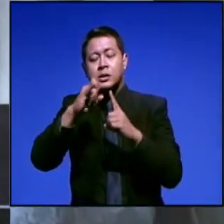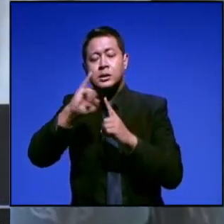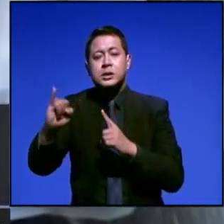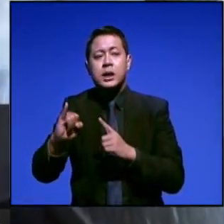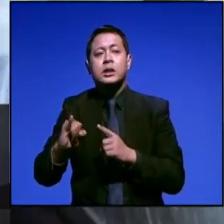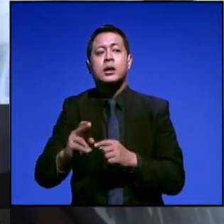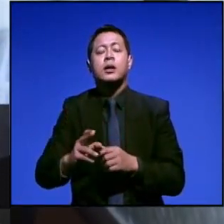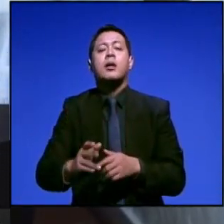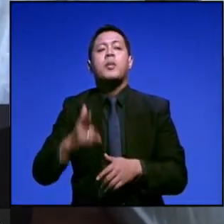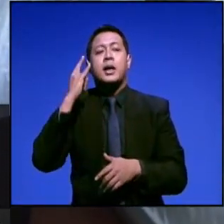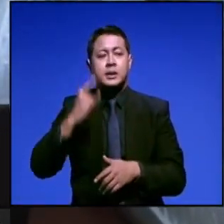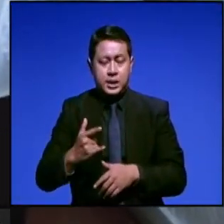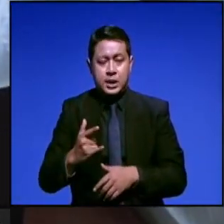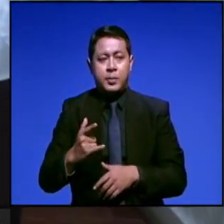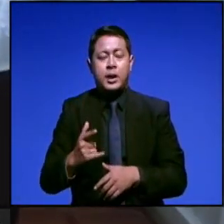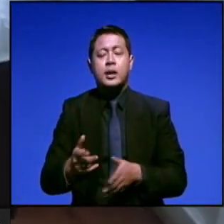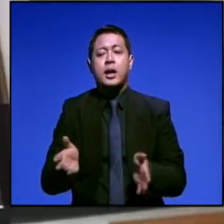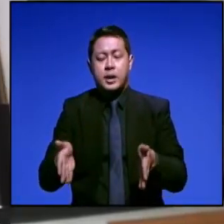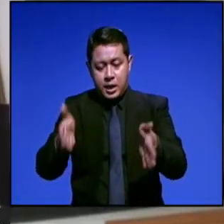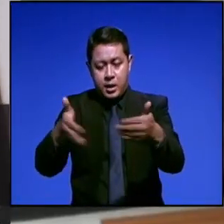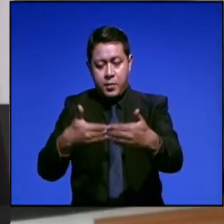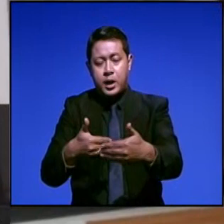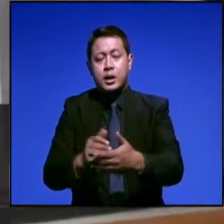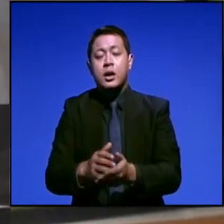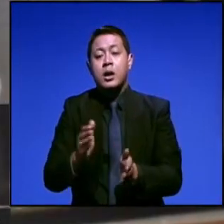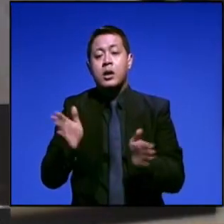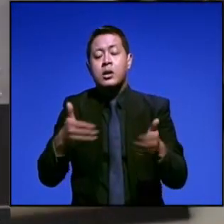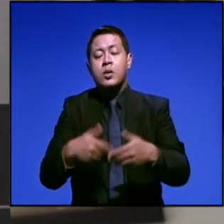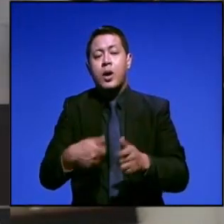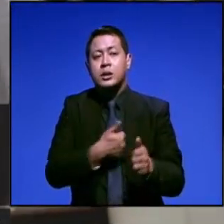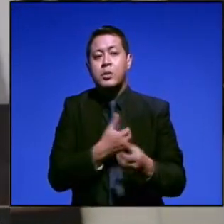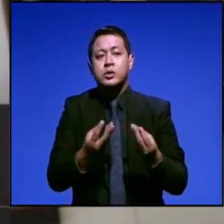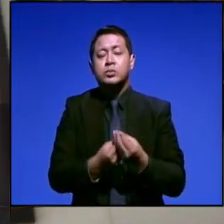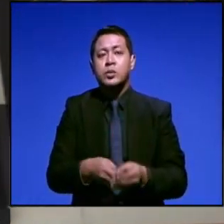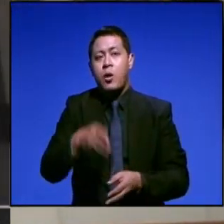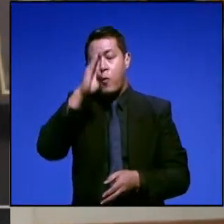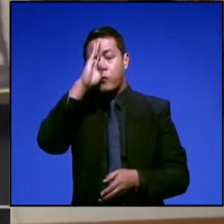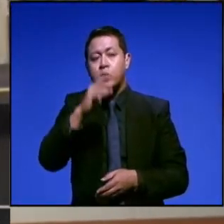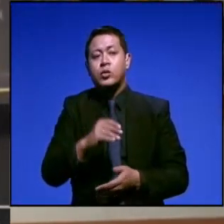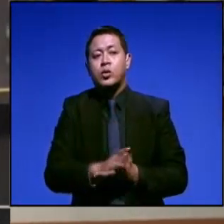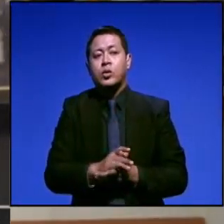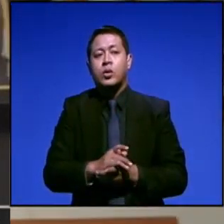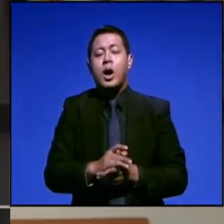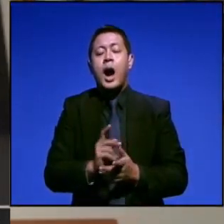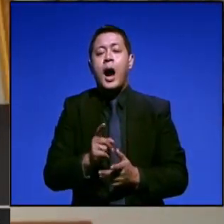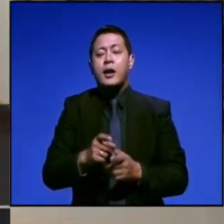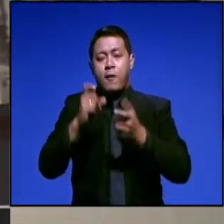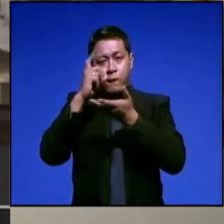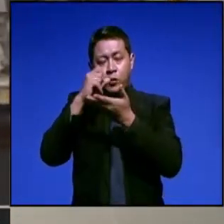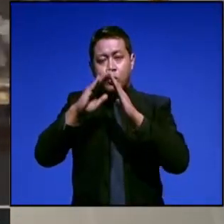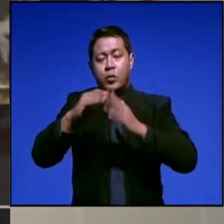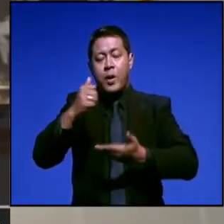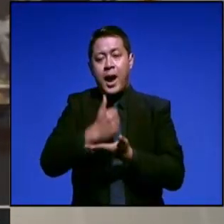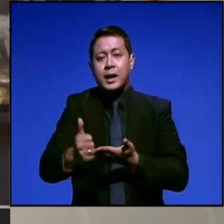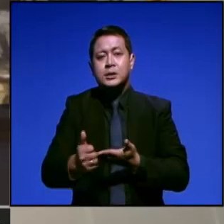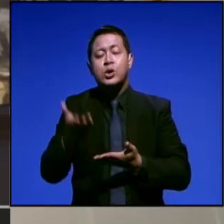beristirahat juga masih ada di kamar ini. Di ruang tamu dipajang sejumlah foto Soekarno dan Kisiong. Ada pula foto rumah asli saat